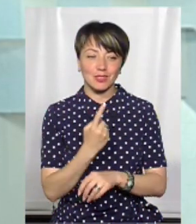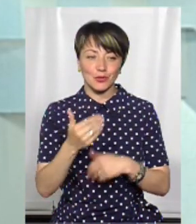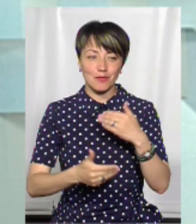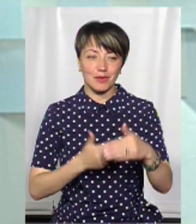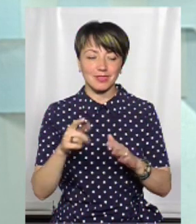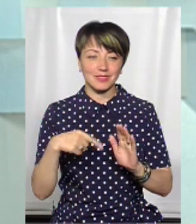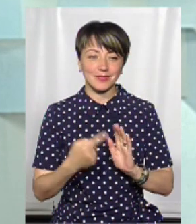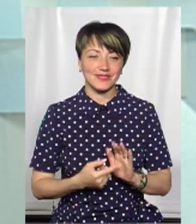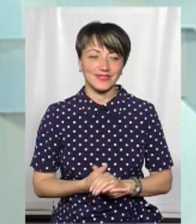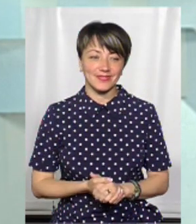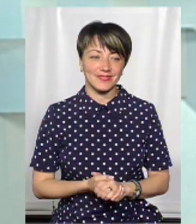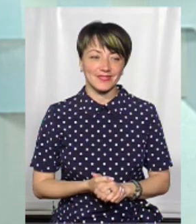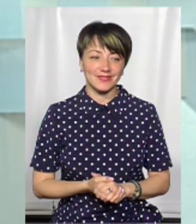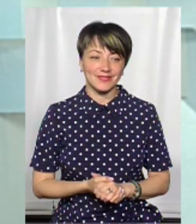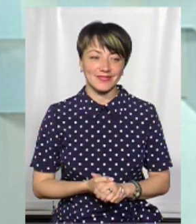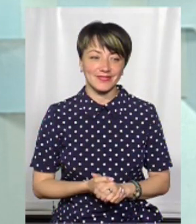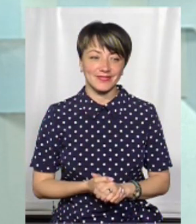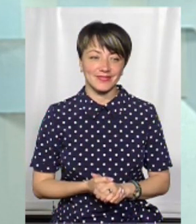будете купатися в цьому році? Як тільки